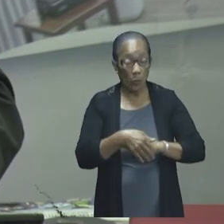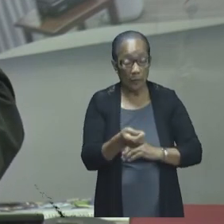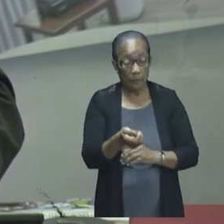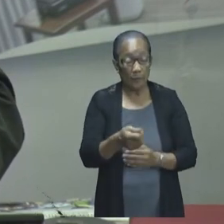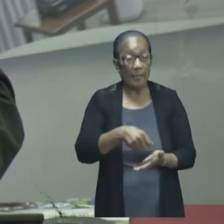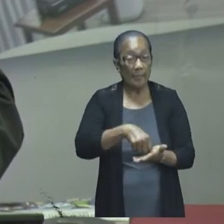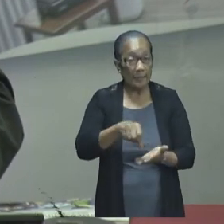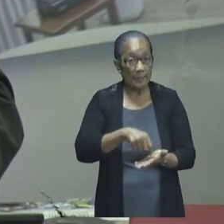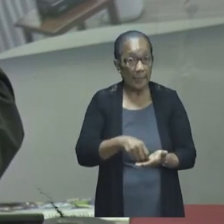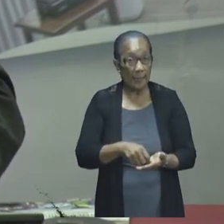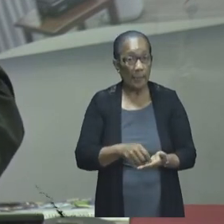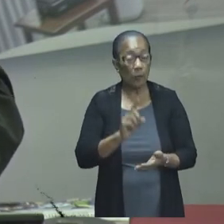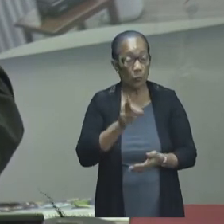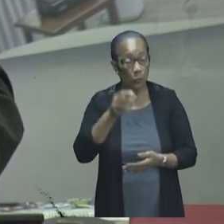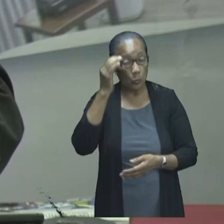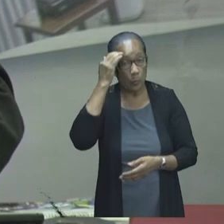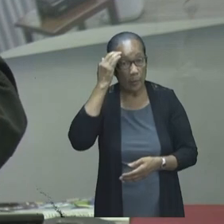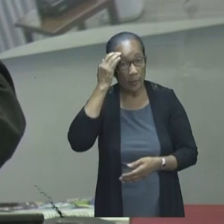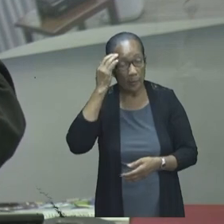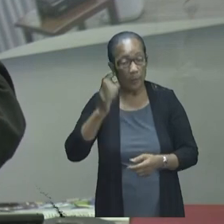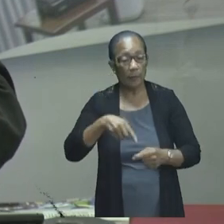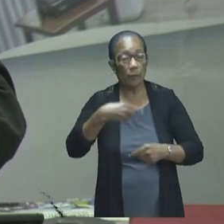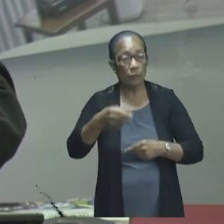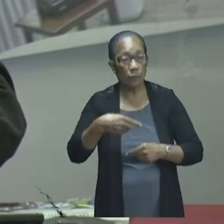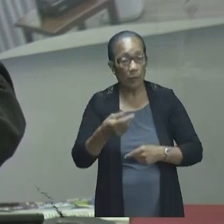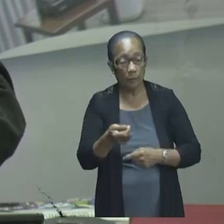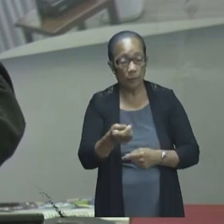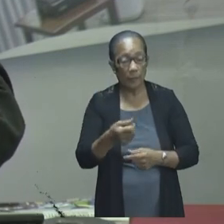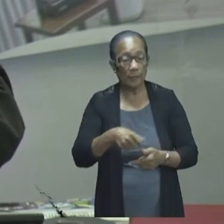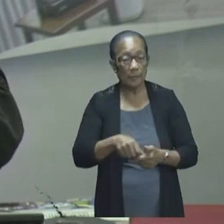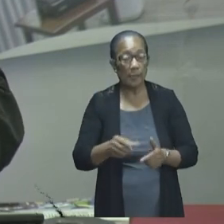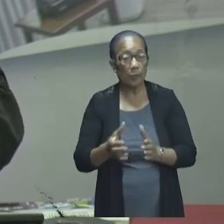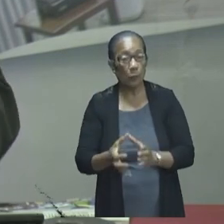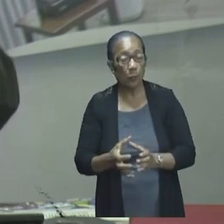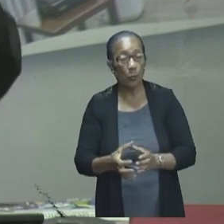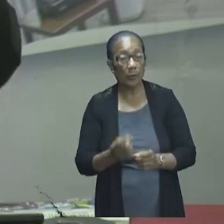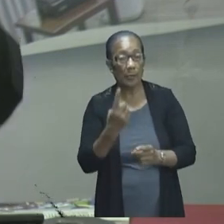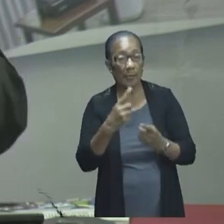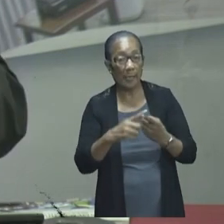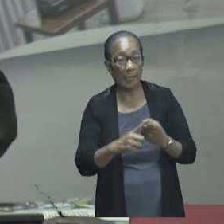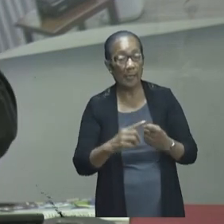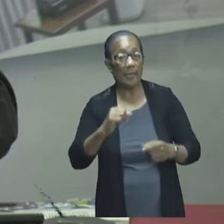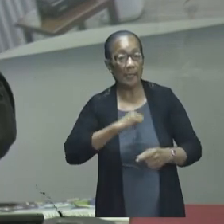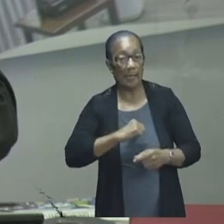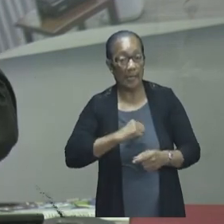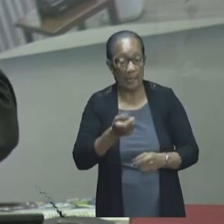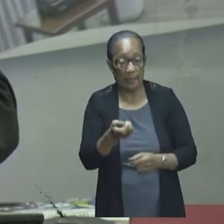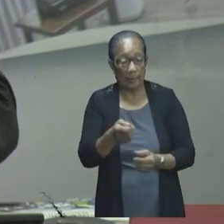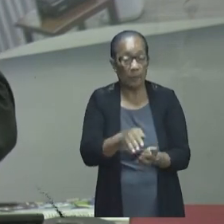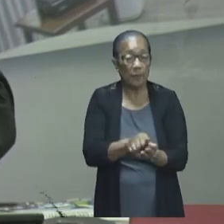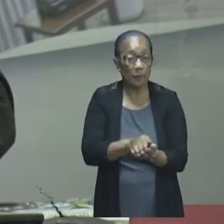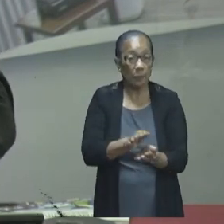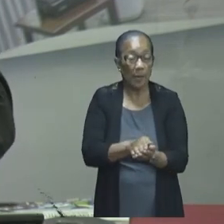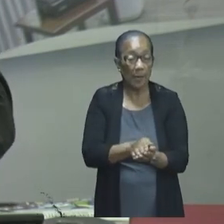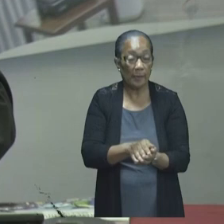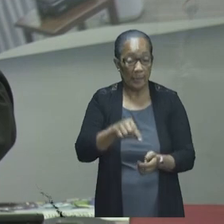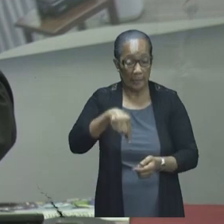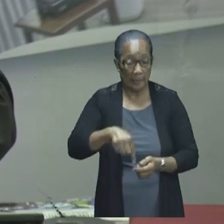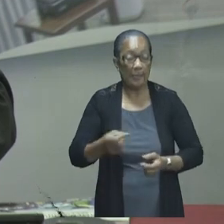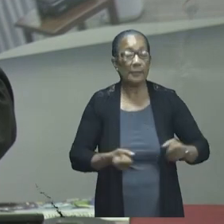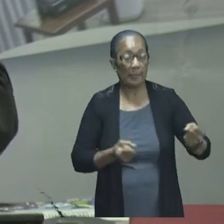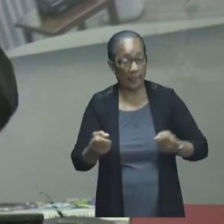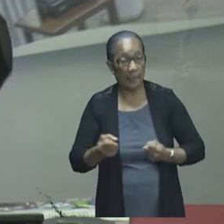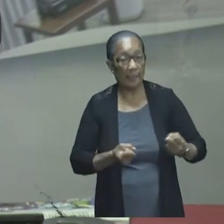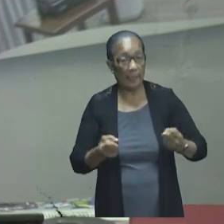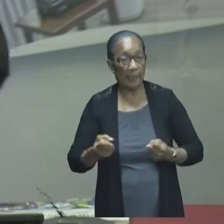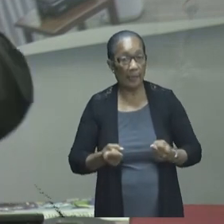moet u rekening met de volgende financieringsbronnen enes je eigen besparen ja deze regeren